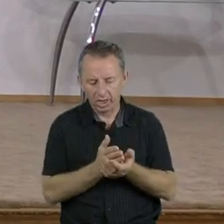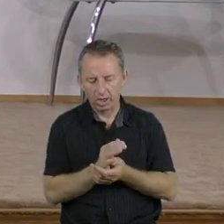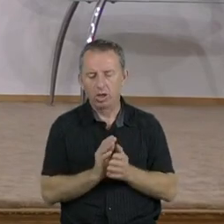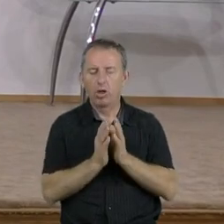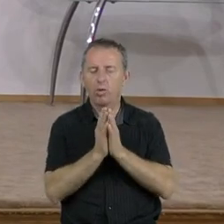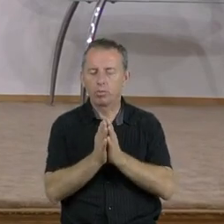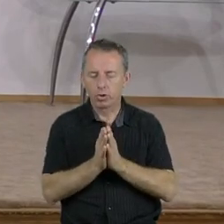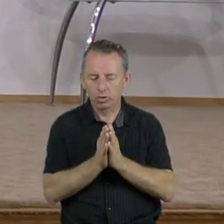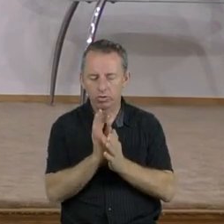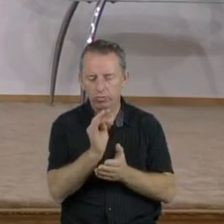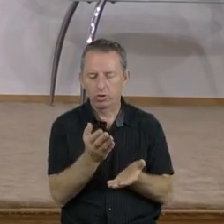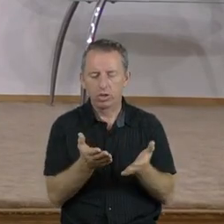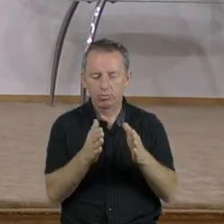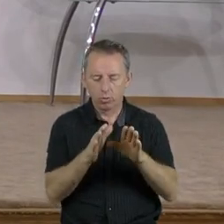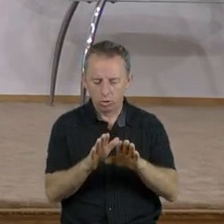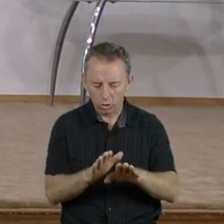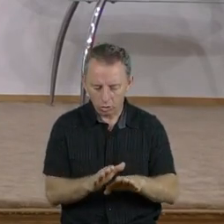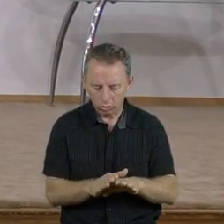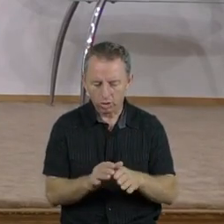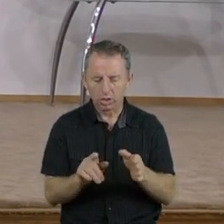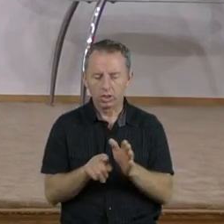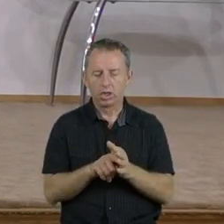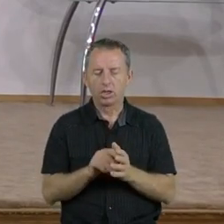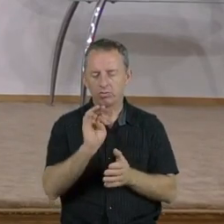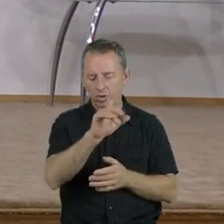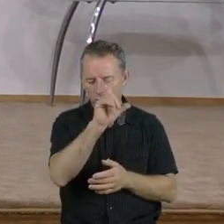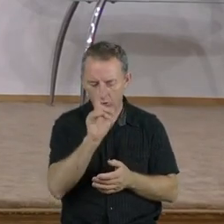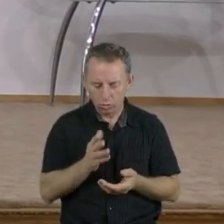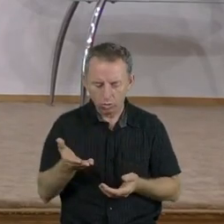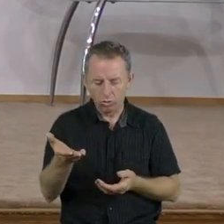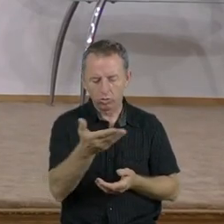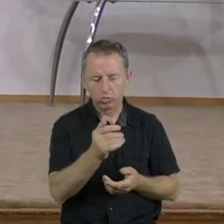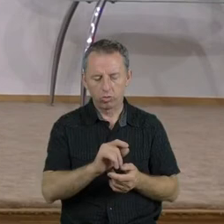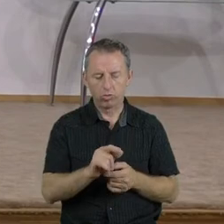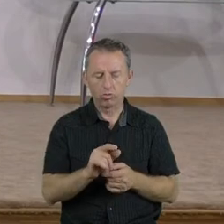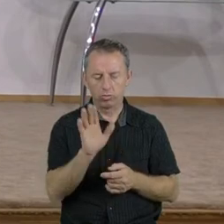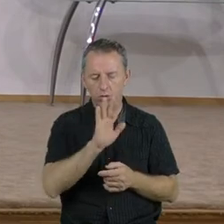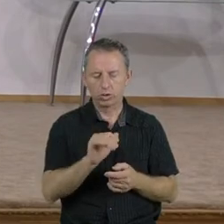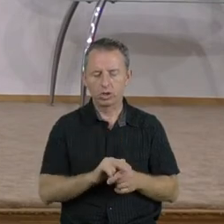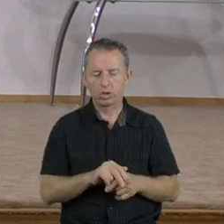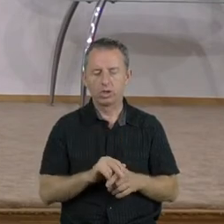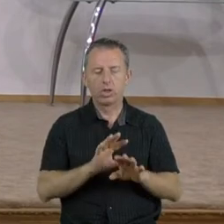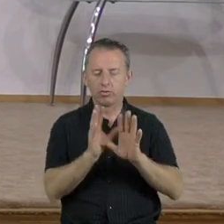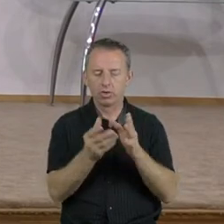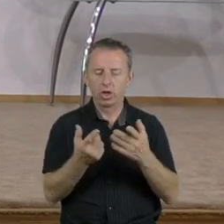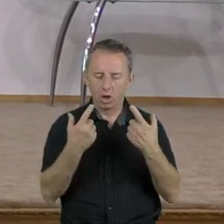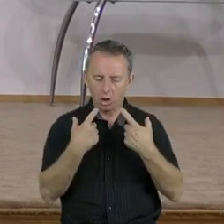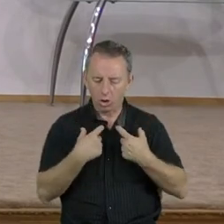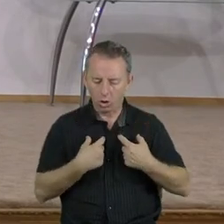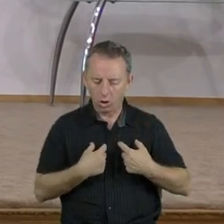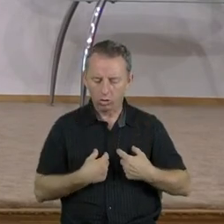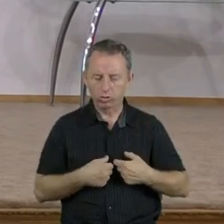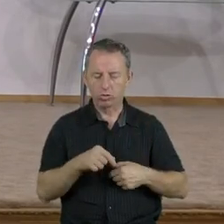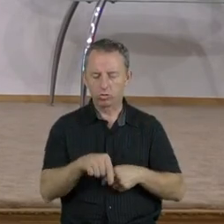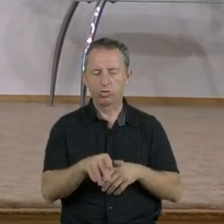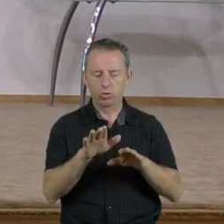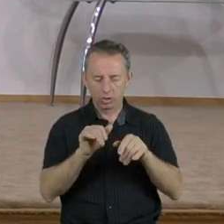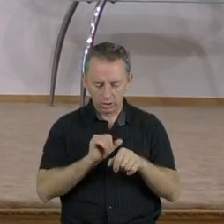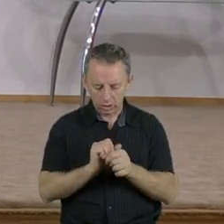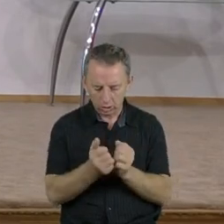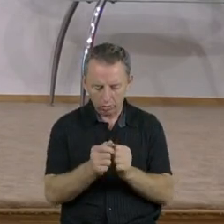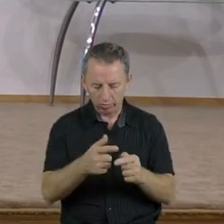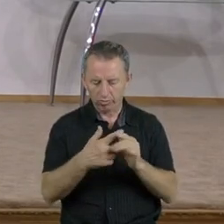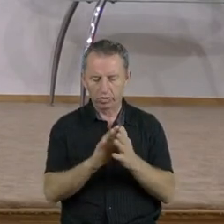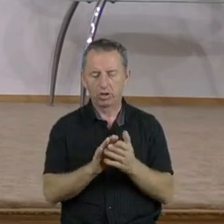Prosimy o Twoje błogosławieństwo dla całego Twojego ludu Bożego, dla wszystkich osób tutaj będących, ale i dla